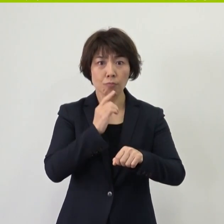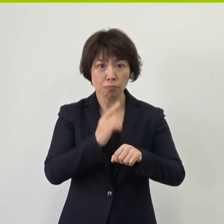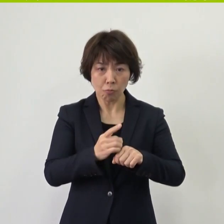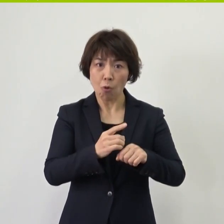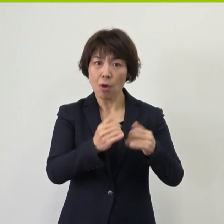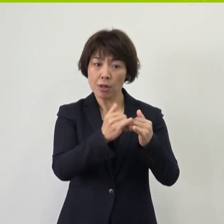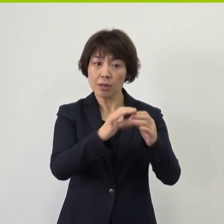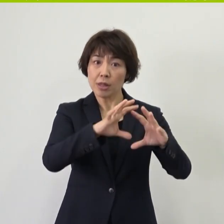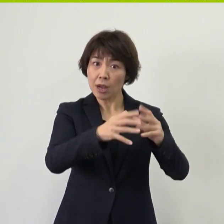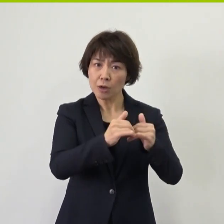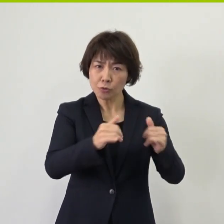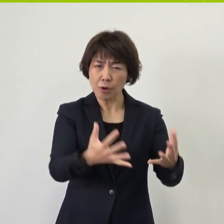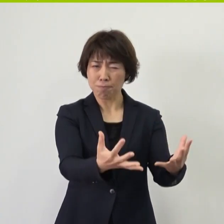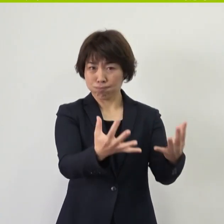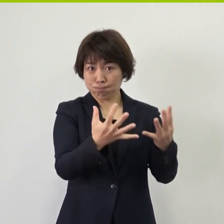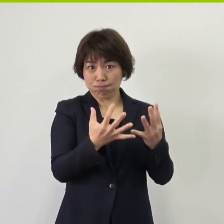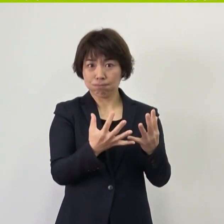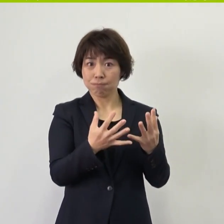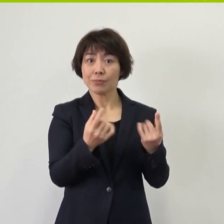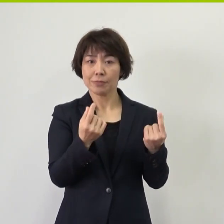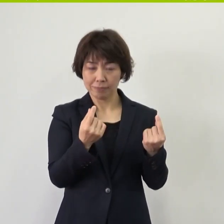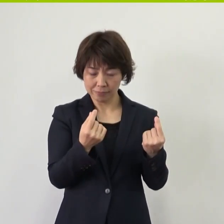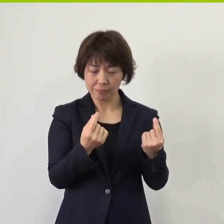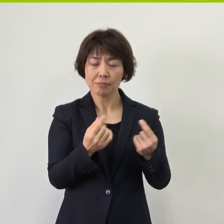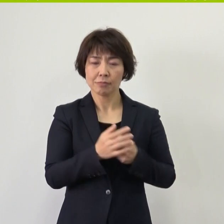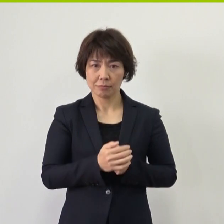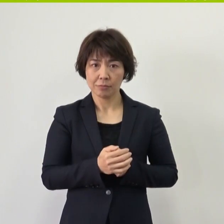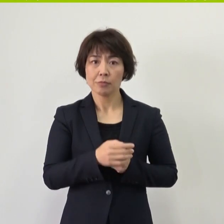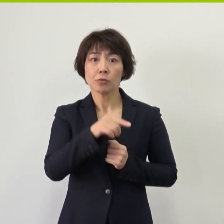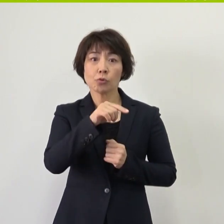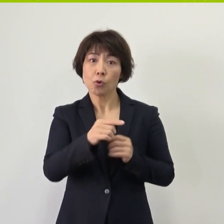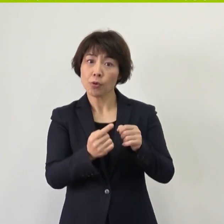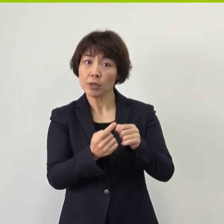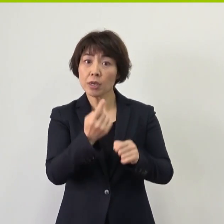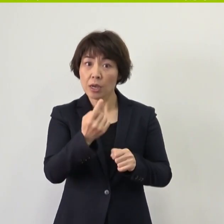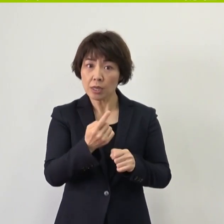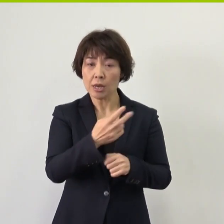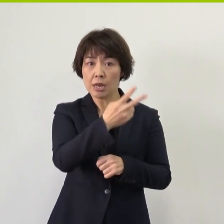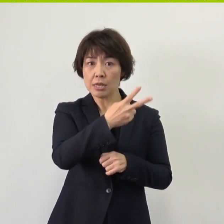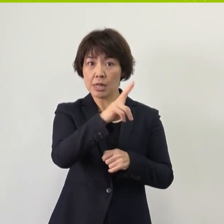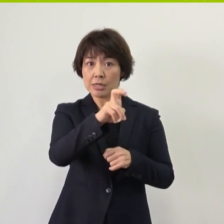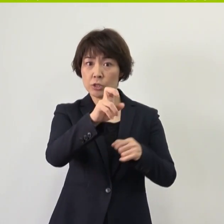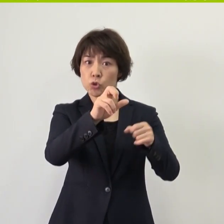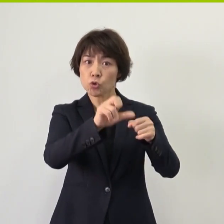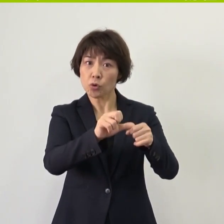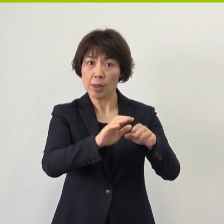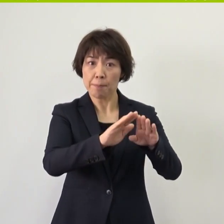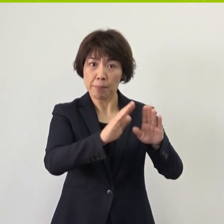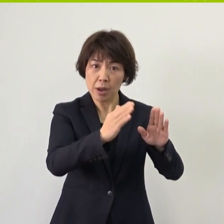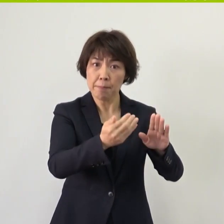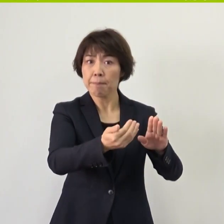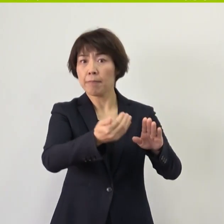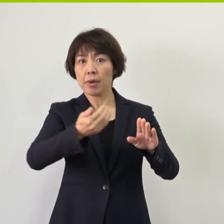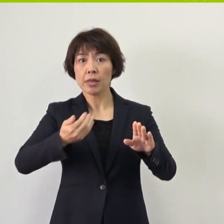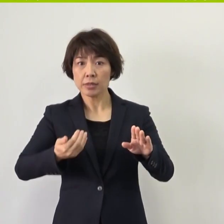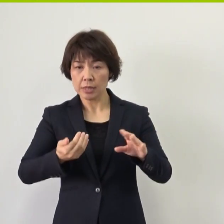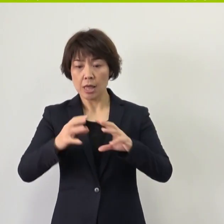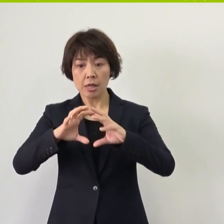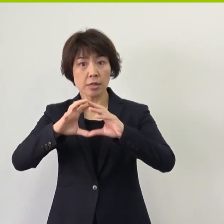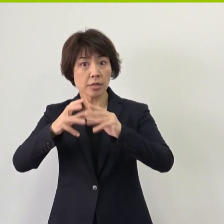徴としては世界中の人たちが集うということです。でそれをきっかけにですね、2025年を待たず